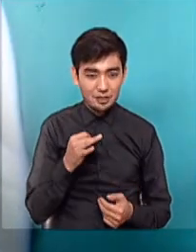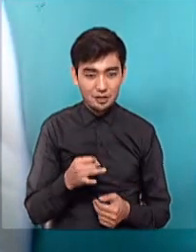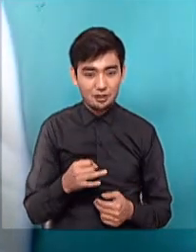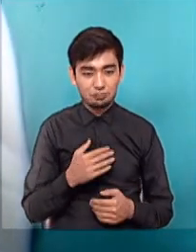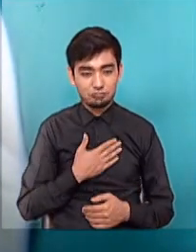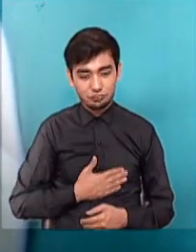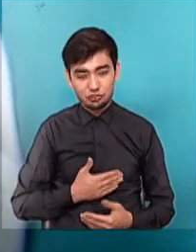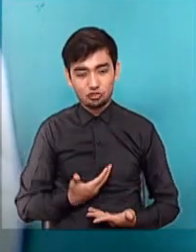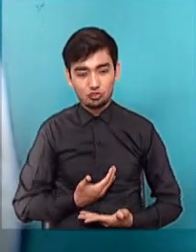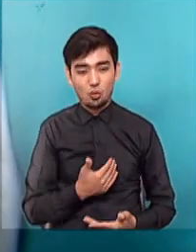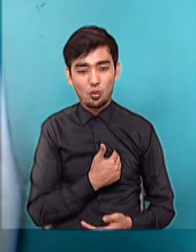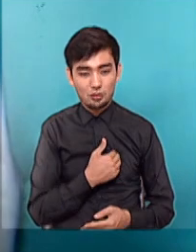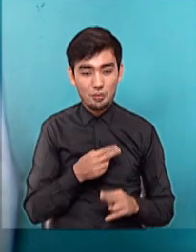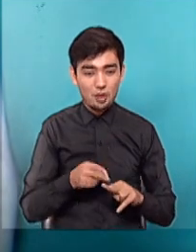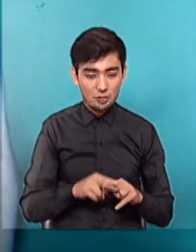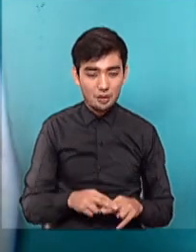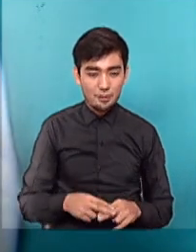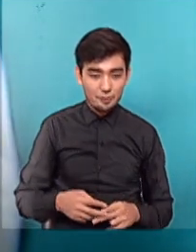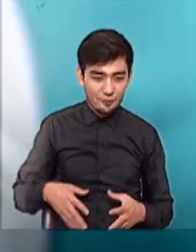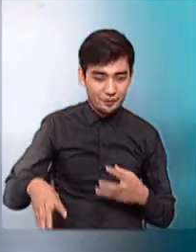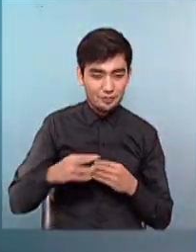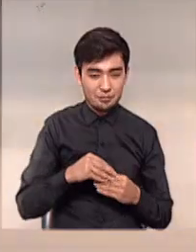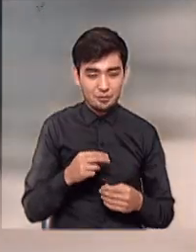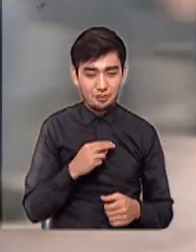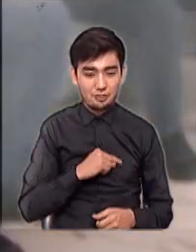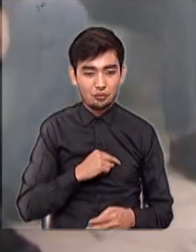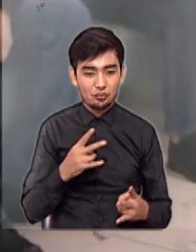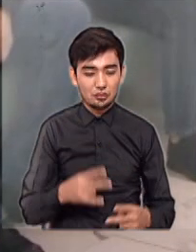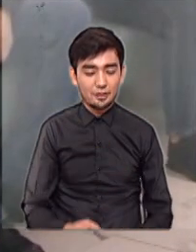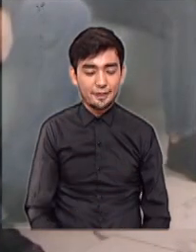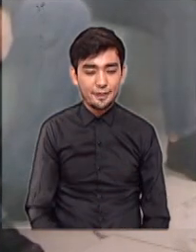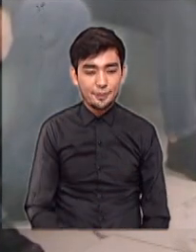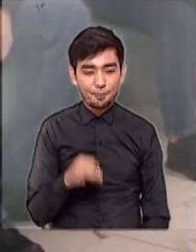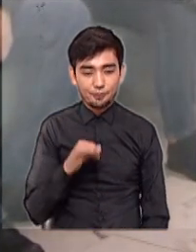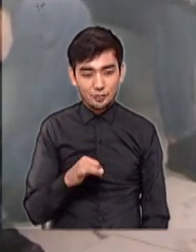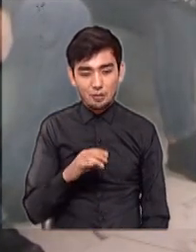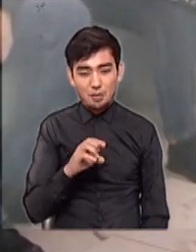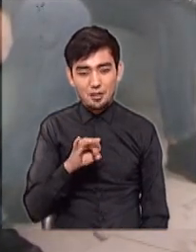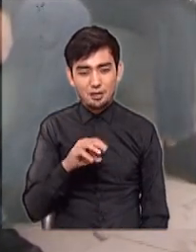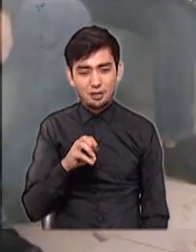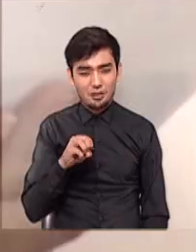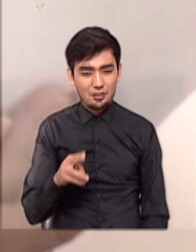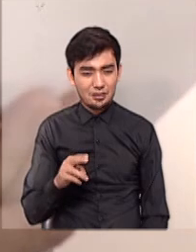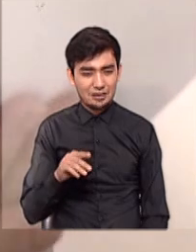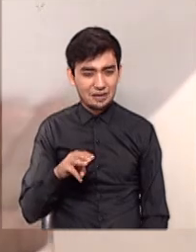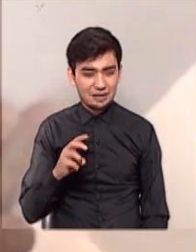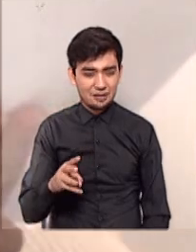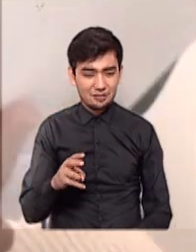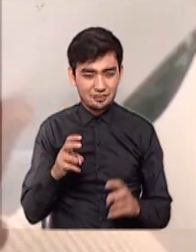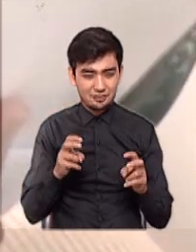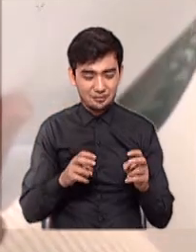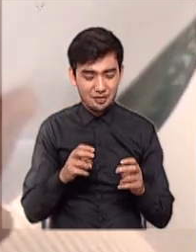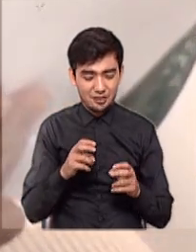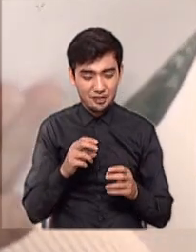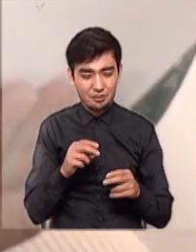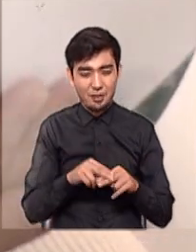тыныш өмір сүргіміз келеді. Ол үшін барлығымыз бірге атсалысуымыз керек. Байтақтықтар болса, астаналық ақхалаттылармен жолығып, сайлауалды